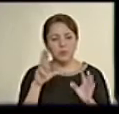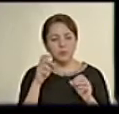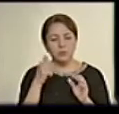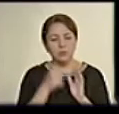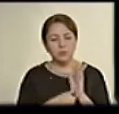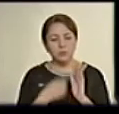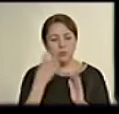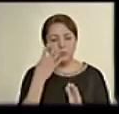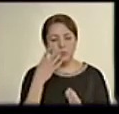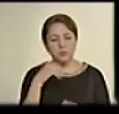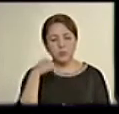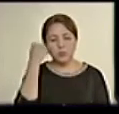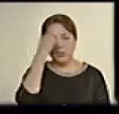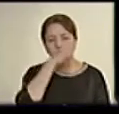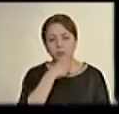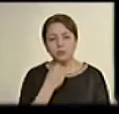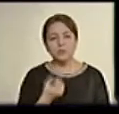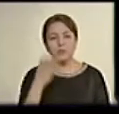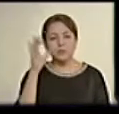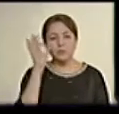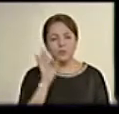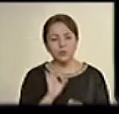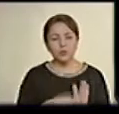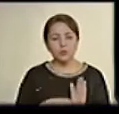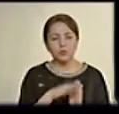1864-yilga kelib necha foizga ko'tarildi aziz o'quvchilar?